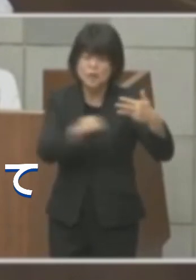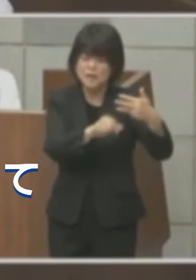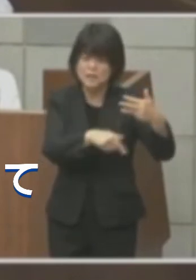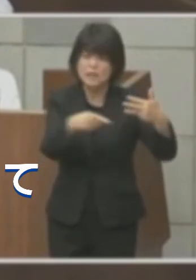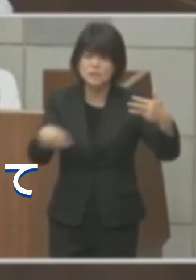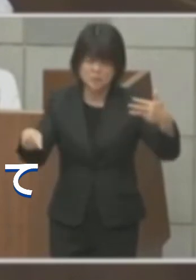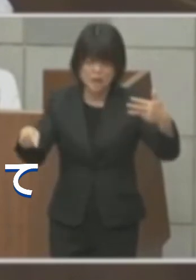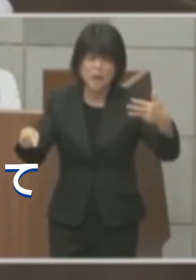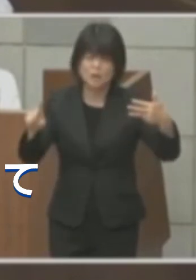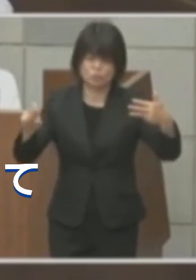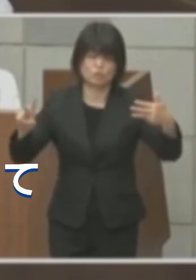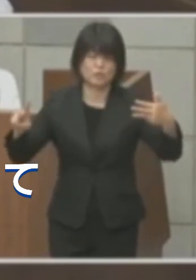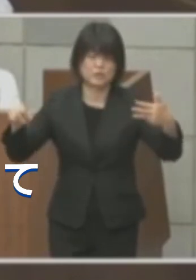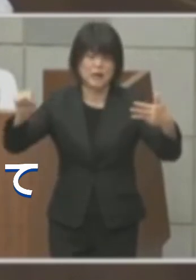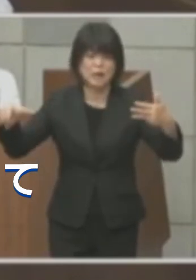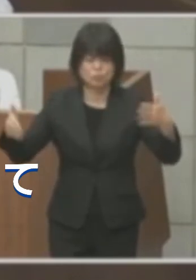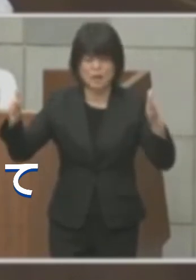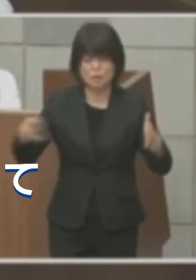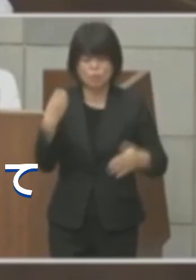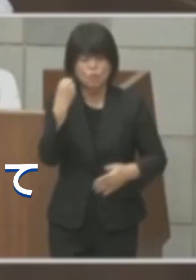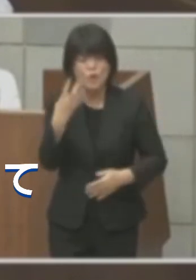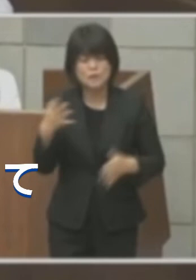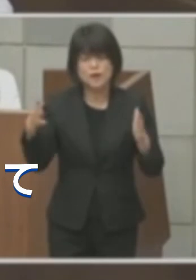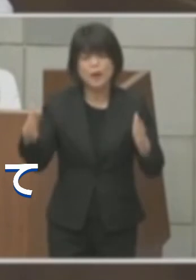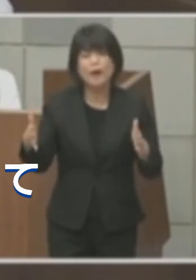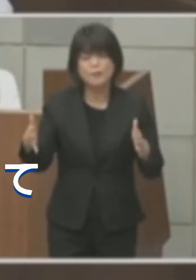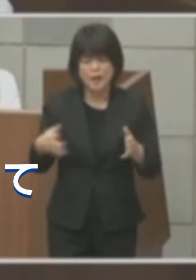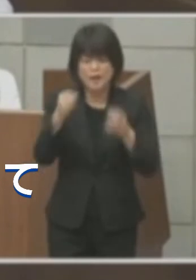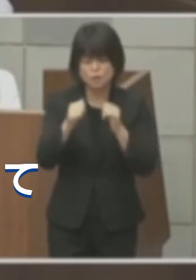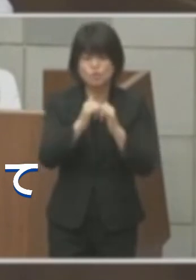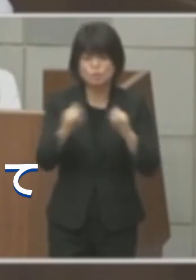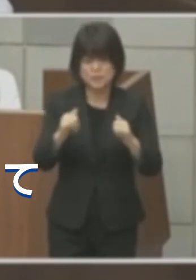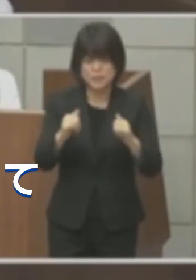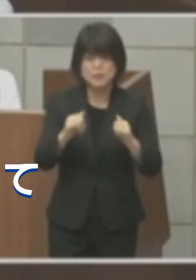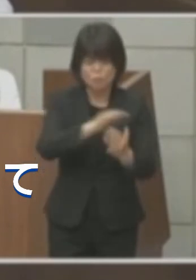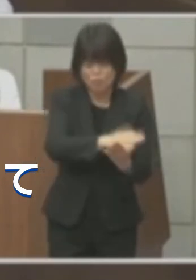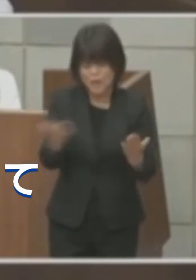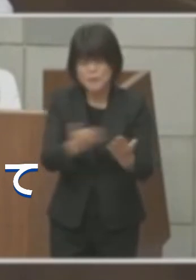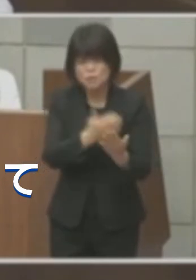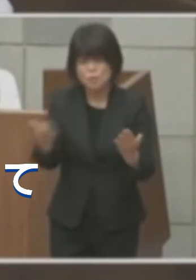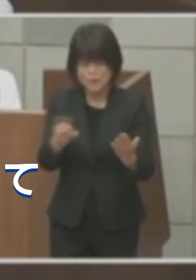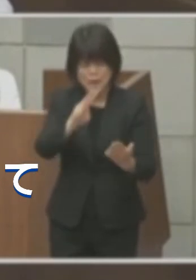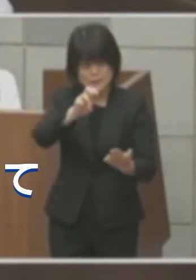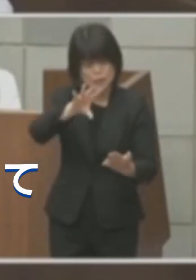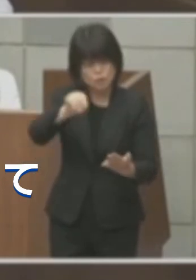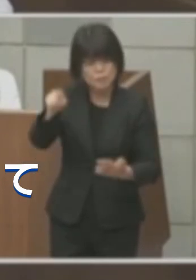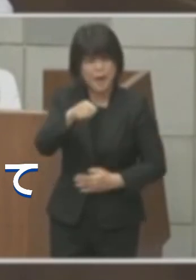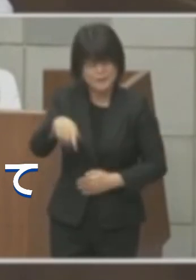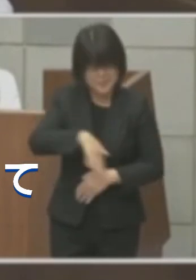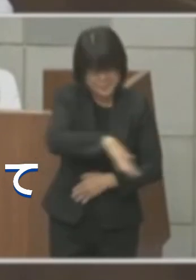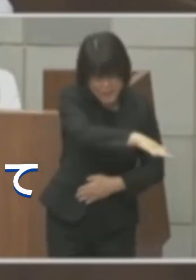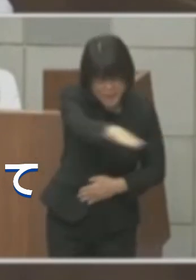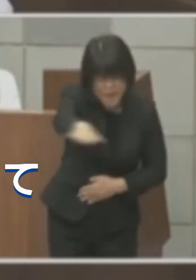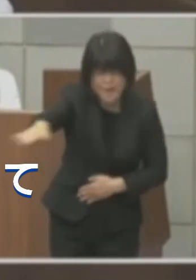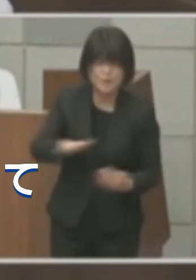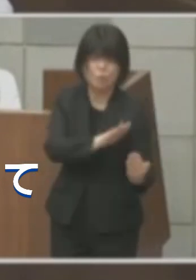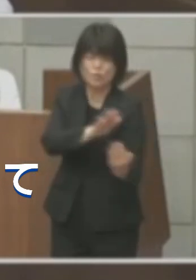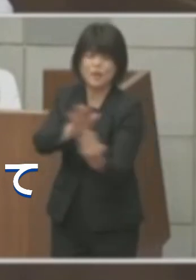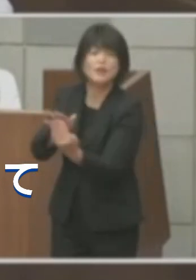4ヶ月間実施し、住民基本台帳に登録がある30万人の市民全員を対象と